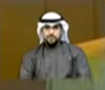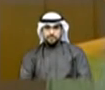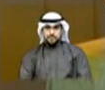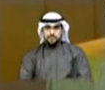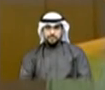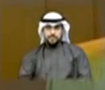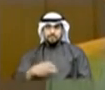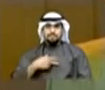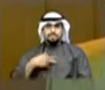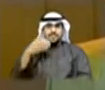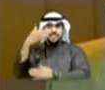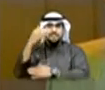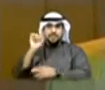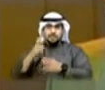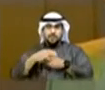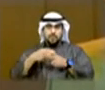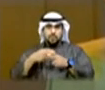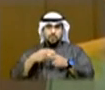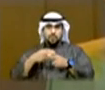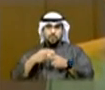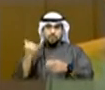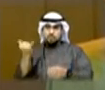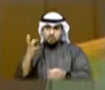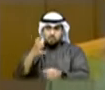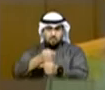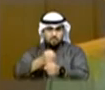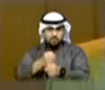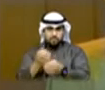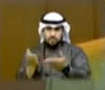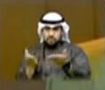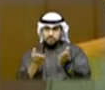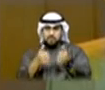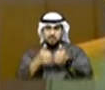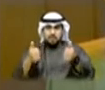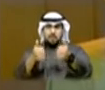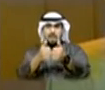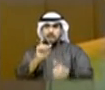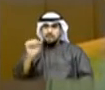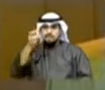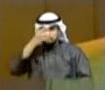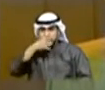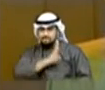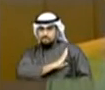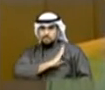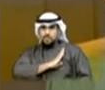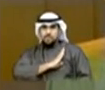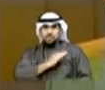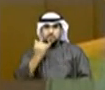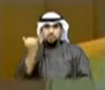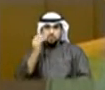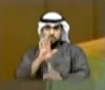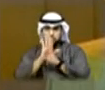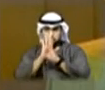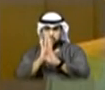دولة الكويت في واشنطن على الحفاظ على تقليد استضافة أسر الجنود الأمريكيين الذين فقدوا أرواحهم دفاعا عن الحرية